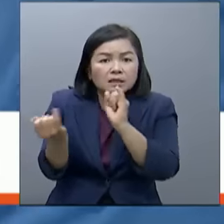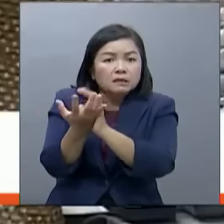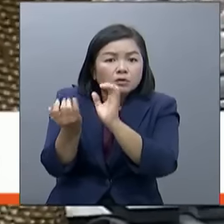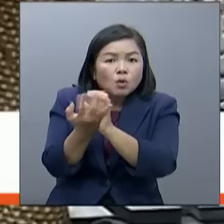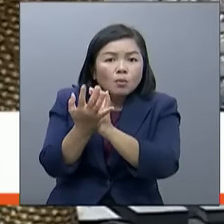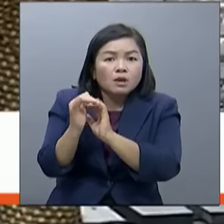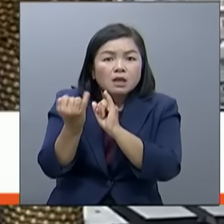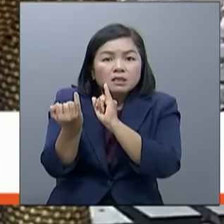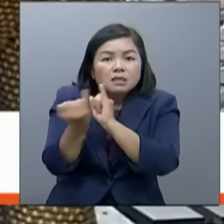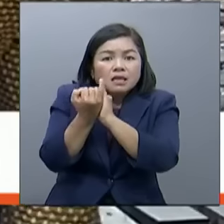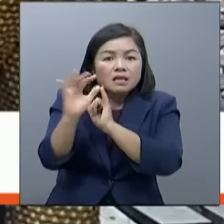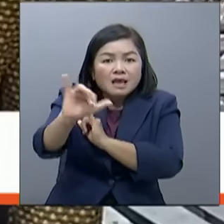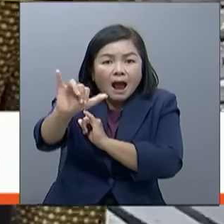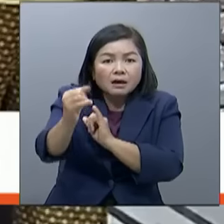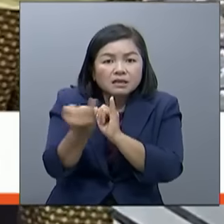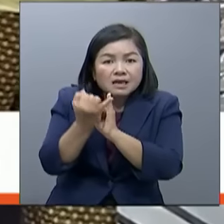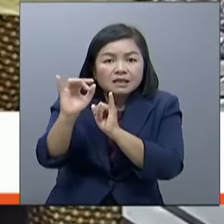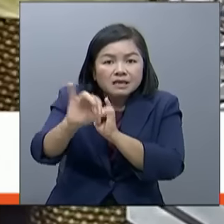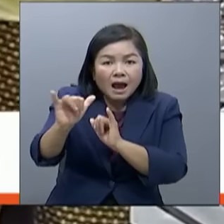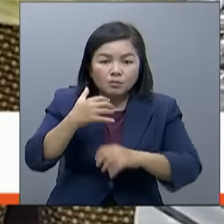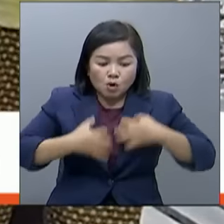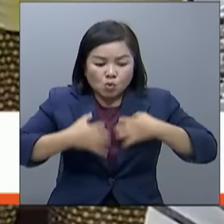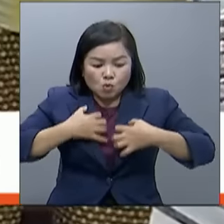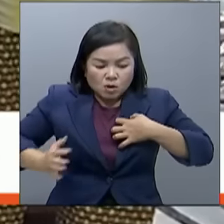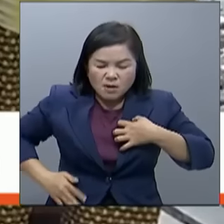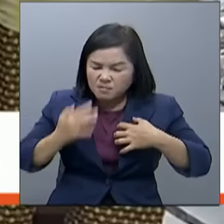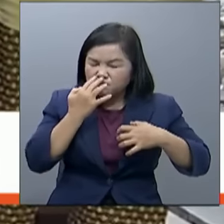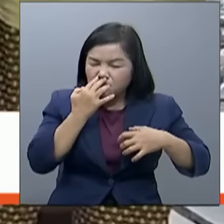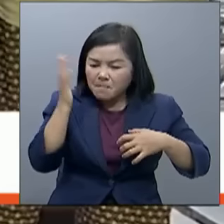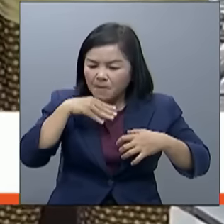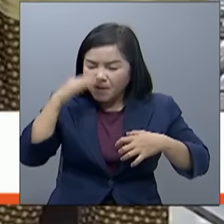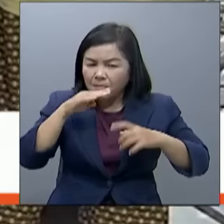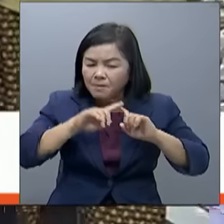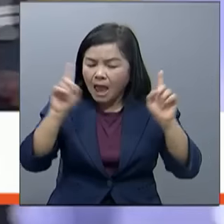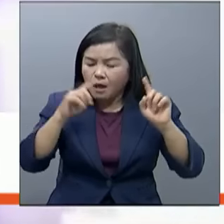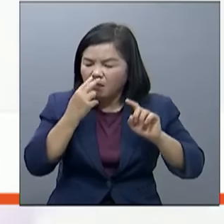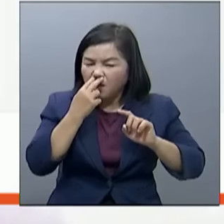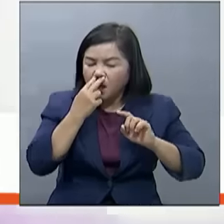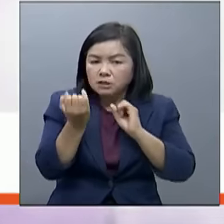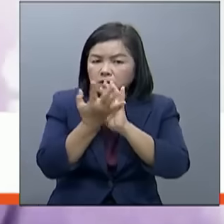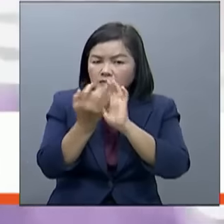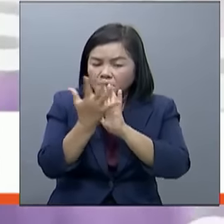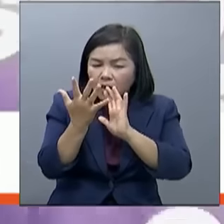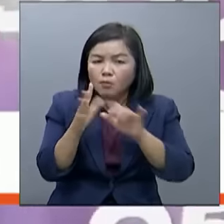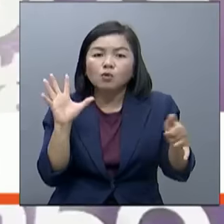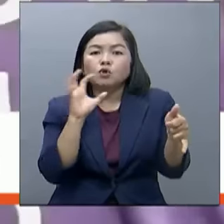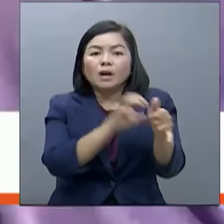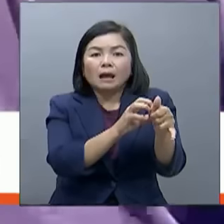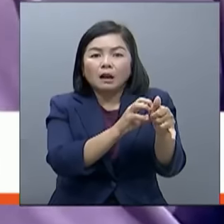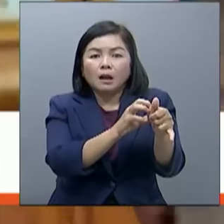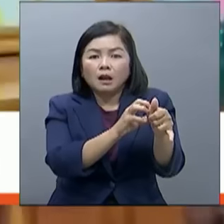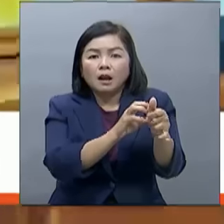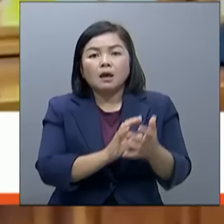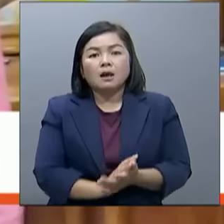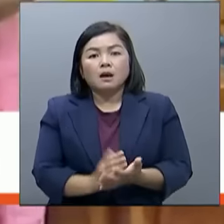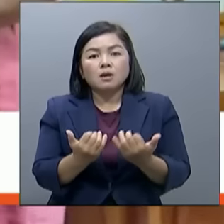คุ้นชินกันมากนักพอเวลาที่สุนัขหงุดหงิดหรือว่าผิดกลิ่นก็เลยเกิดเหตุการณ์ดังกล่าวขึ้นค่ะในช่วงเวลาเกิด